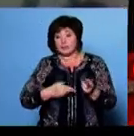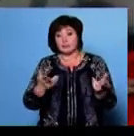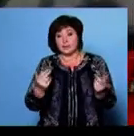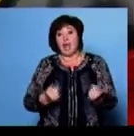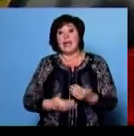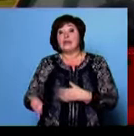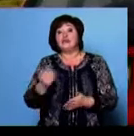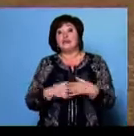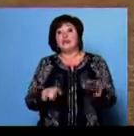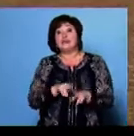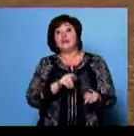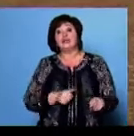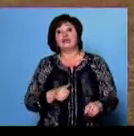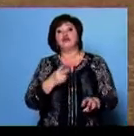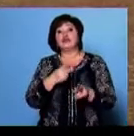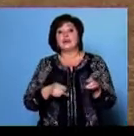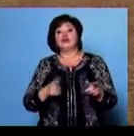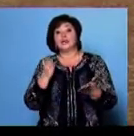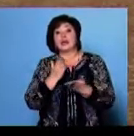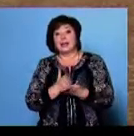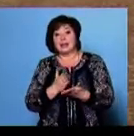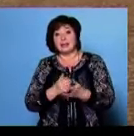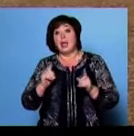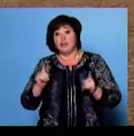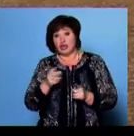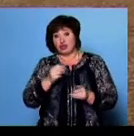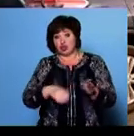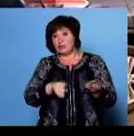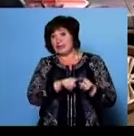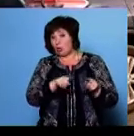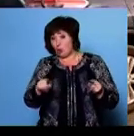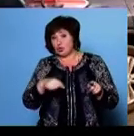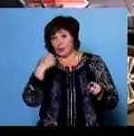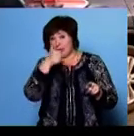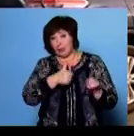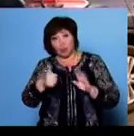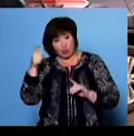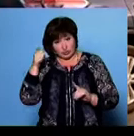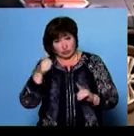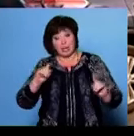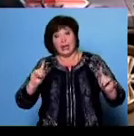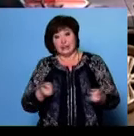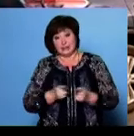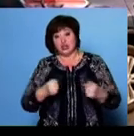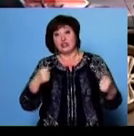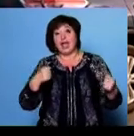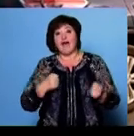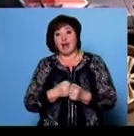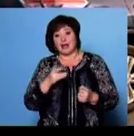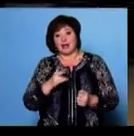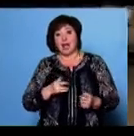считают железнодорожники, есть. Нарушителей нынче на сотню меньше, чем за такой же период прошлого года. Сократилось и количество аварий на